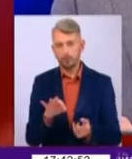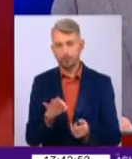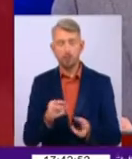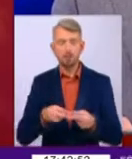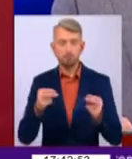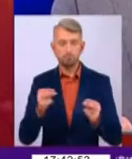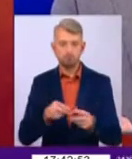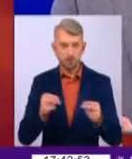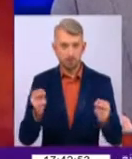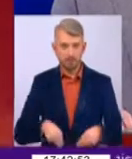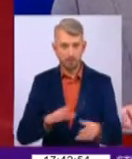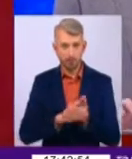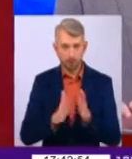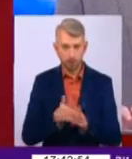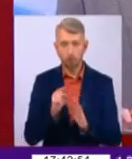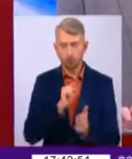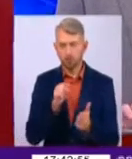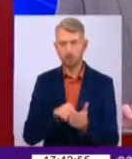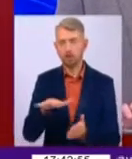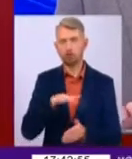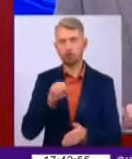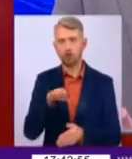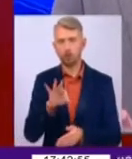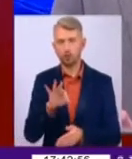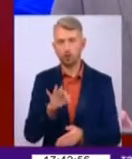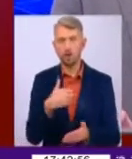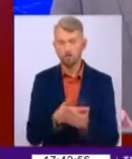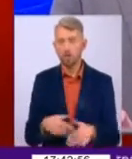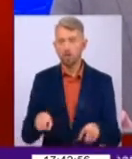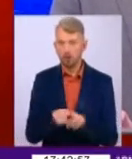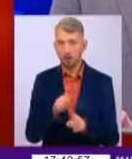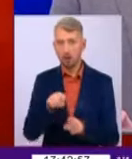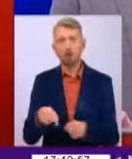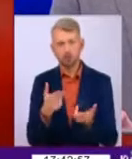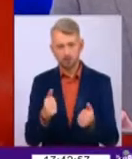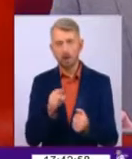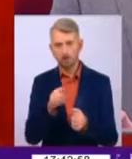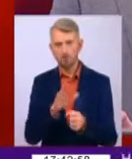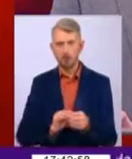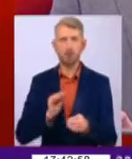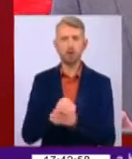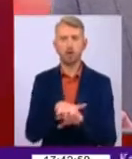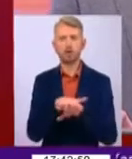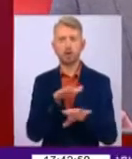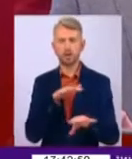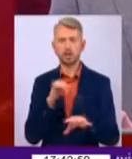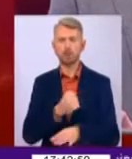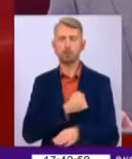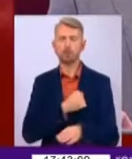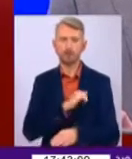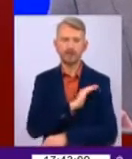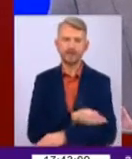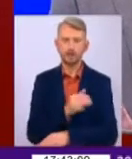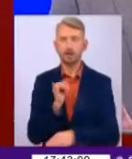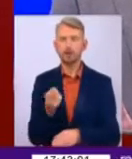подписав контракт, он попадает в зону АТО. Вот таким образом они пополняют ряды и вооруженных сил, и